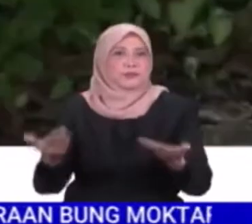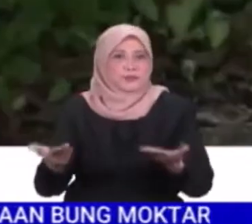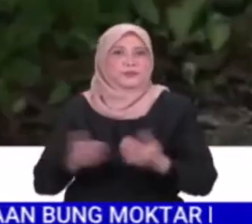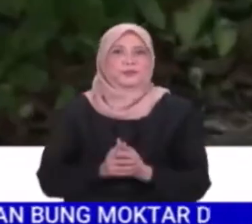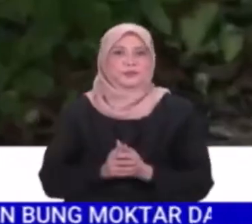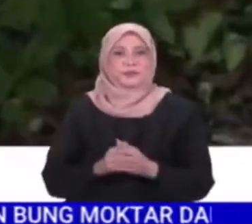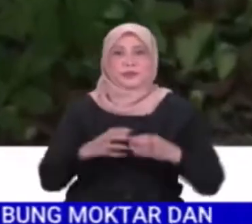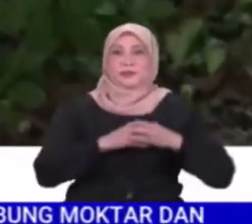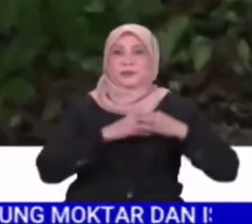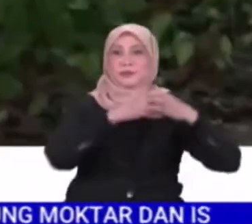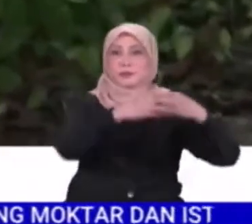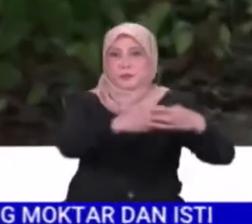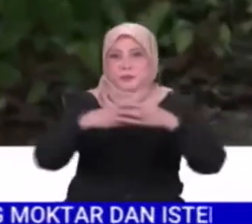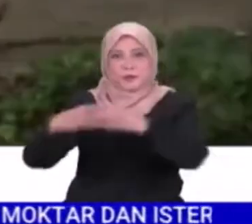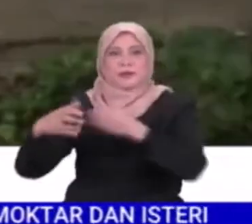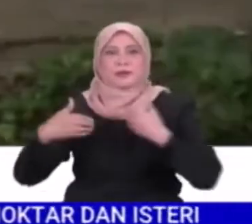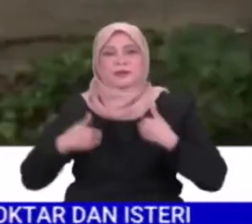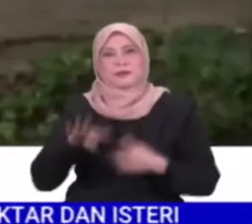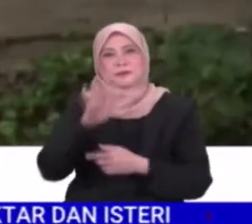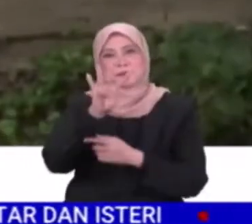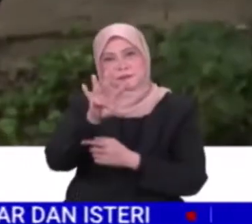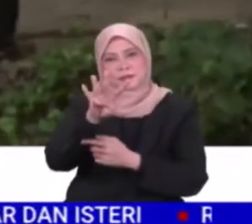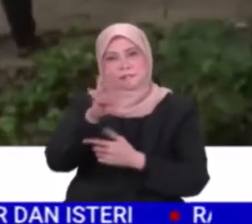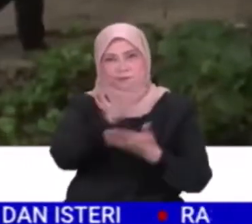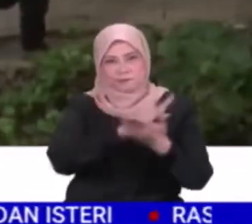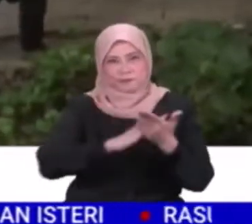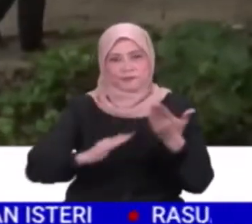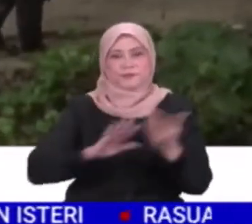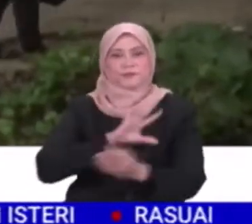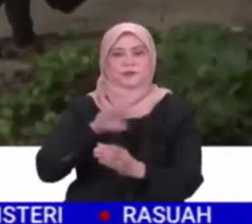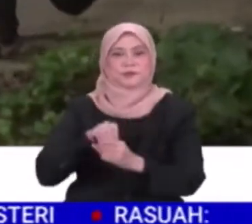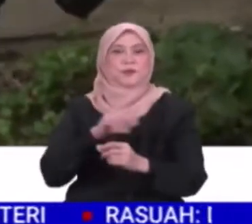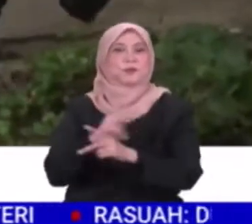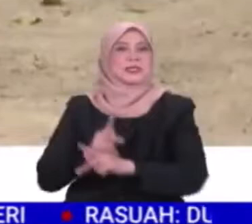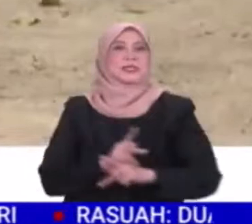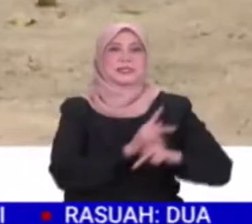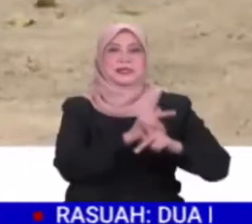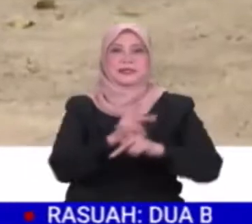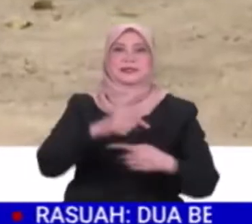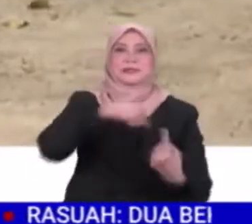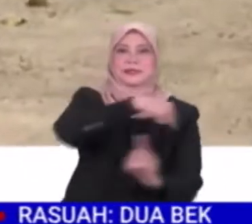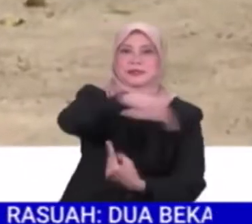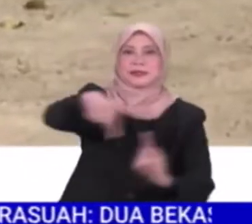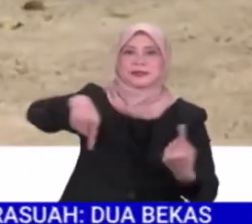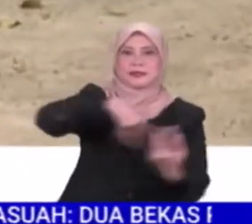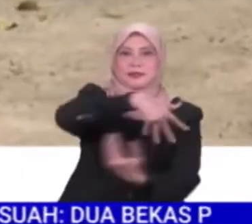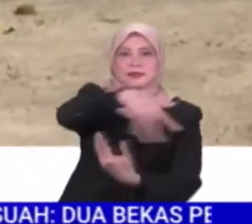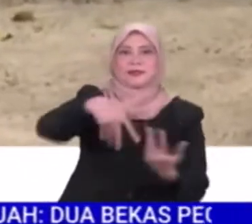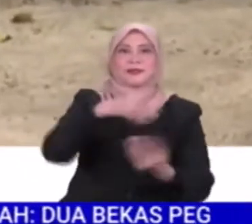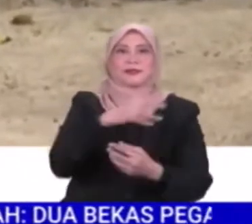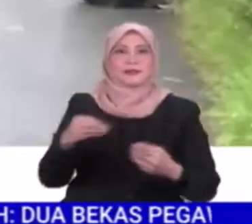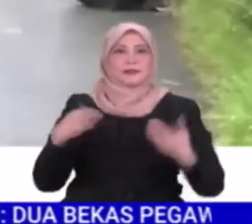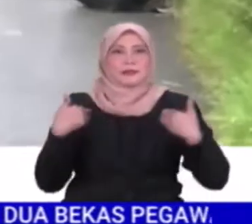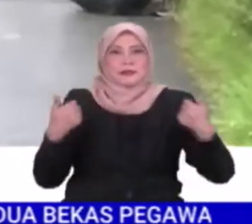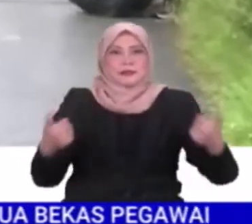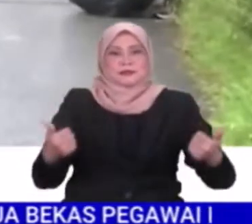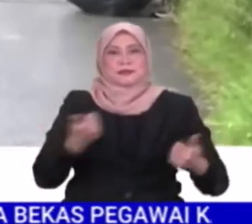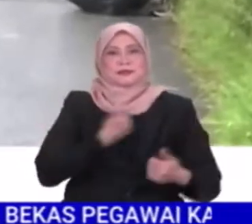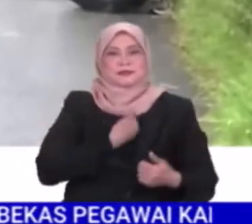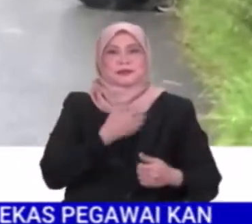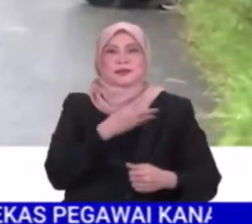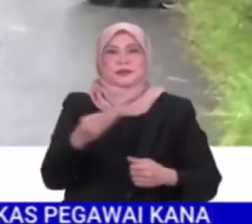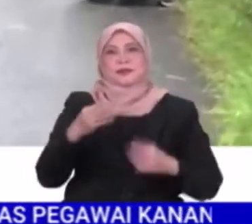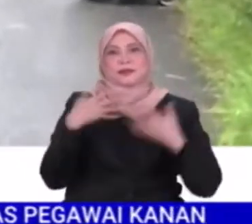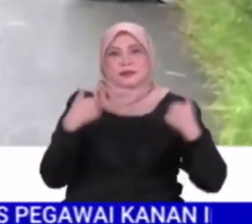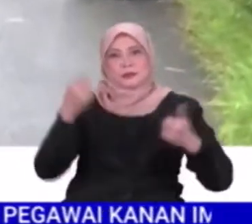Kombi bergerak berteraskan empat aspirasi merangkumi penjagaan persekitaran, kesihatan kendiri, imunisasi serta